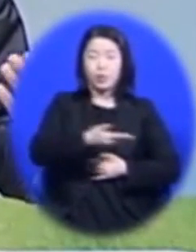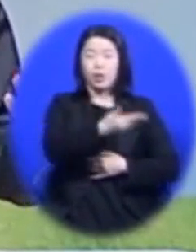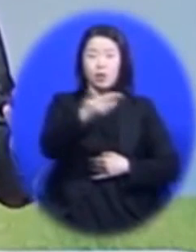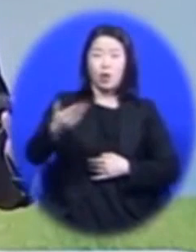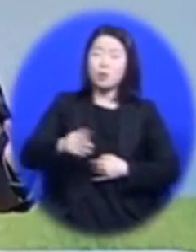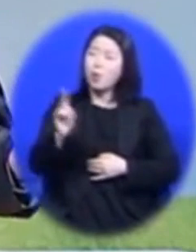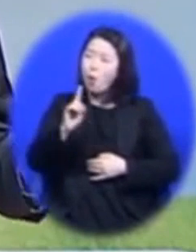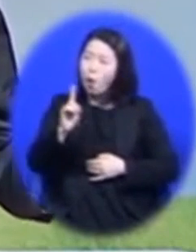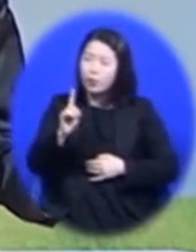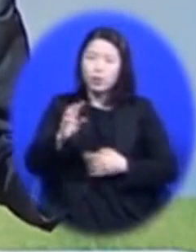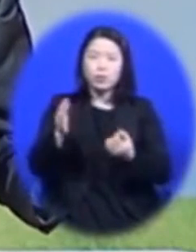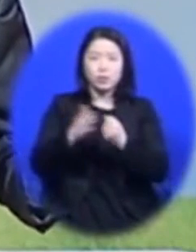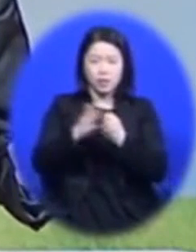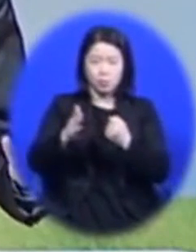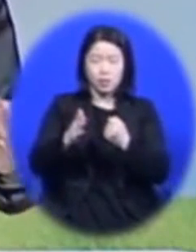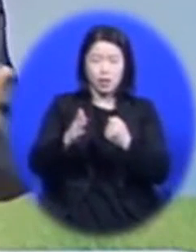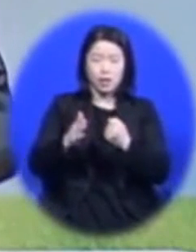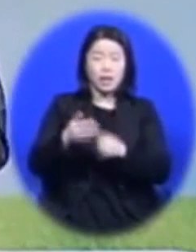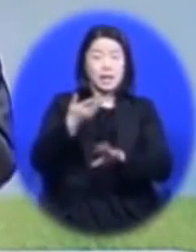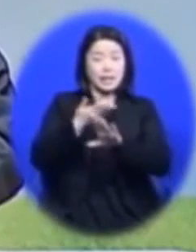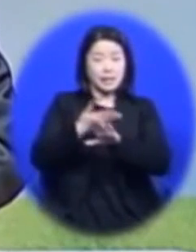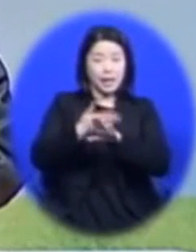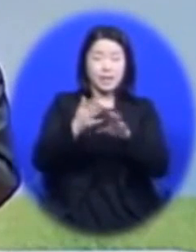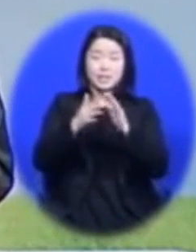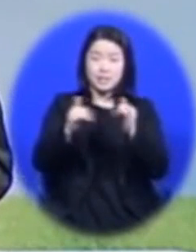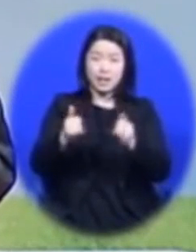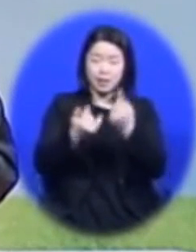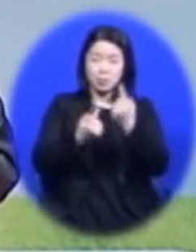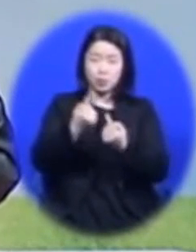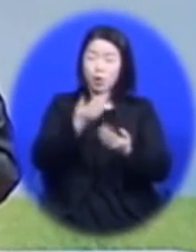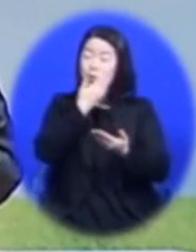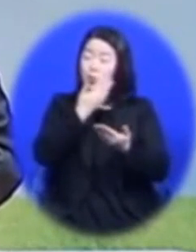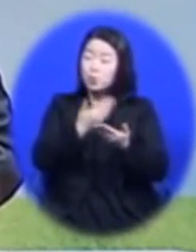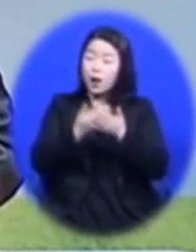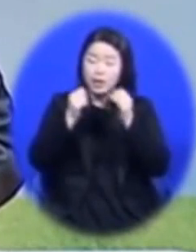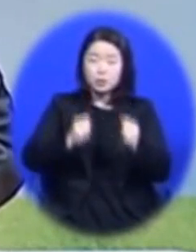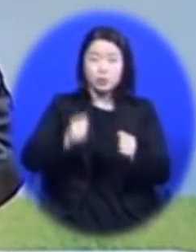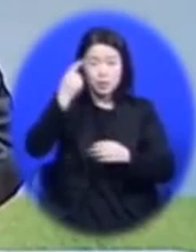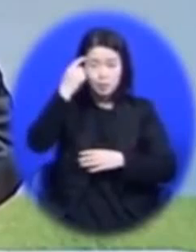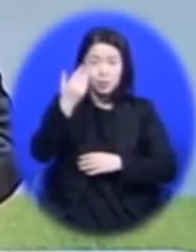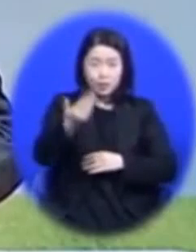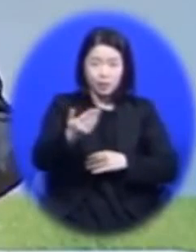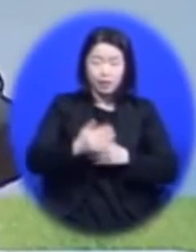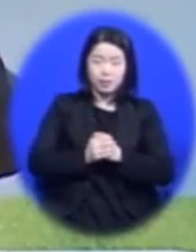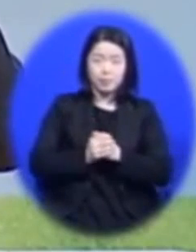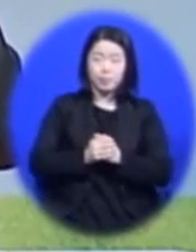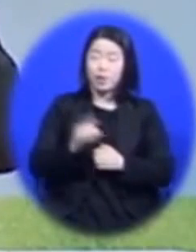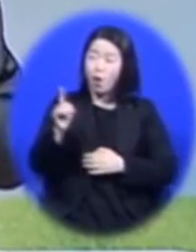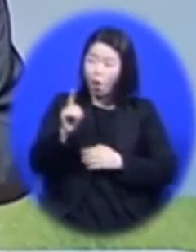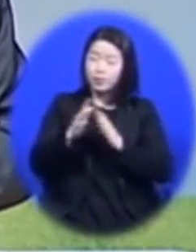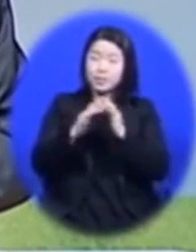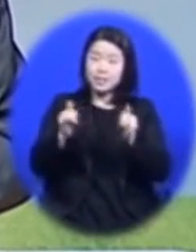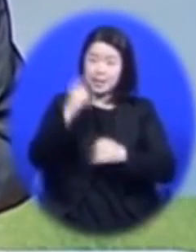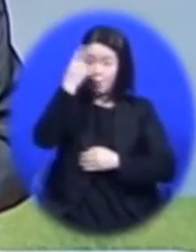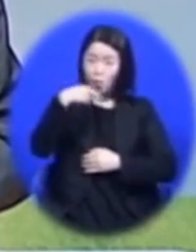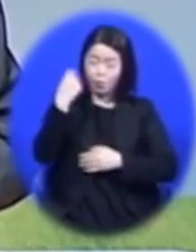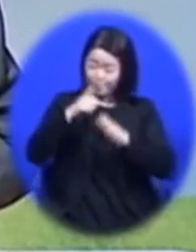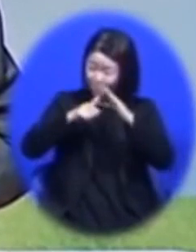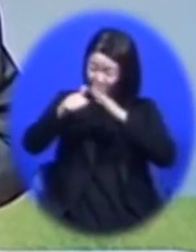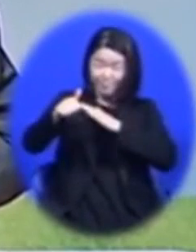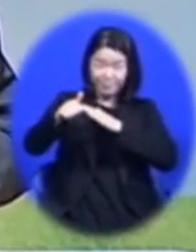여러분들은 어떤 점 때문에 다른 사람들보다 귀한 존재입니까? 어떤 사람들은 인물이